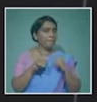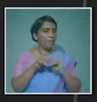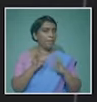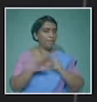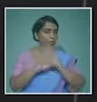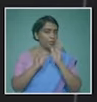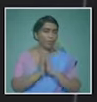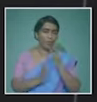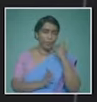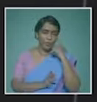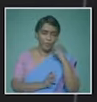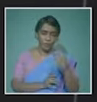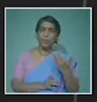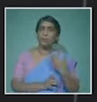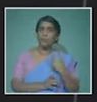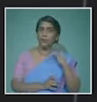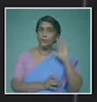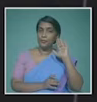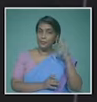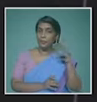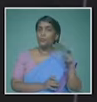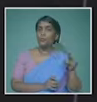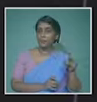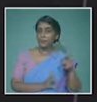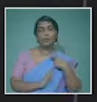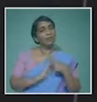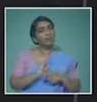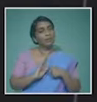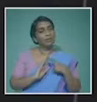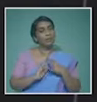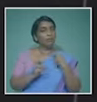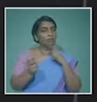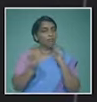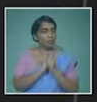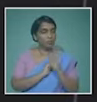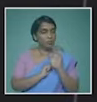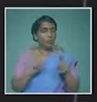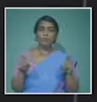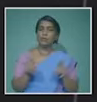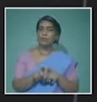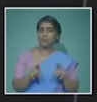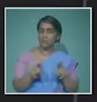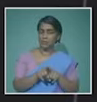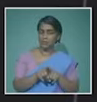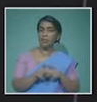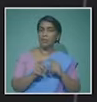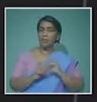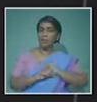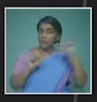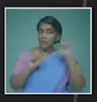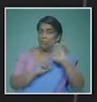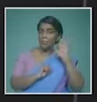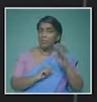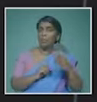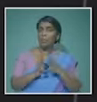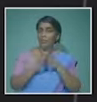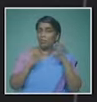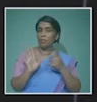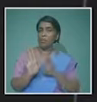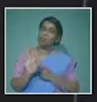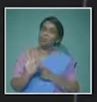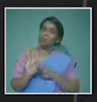அதிலே முக்கியமாக இந்த நாட்டை அழிப்பதற்கு அல்லது போராளிகளாக பல இளைஞர்கள் ஆயுதம்